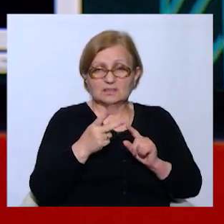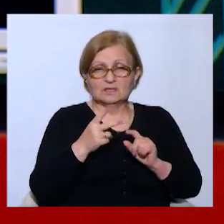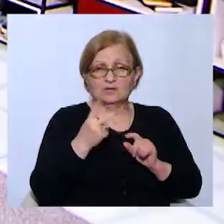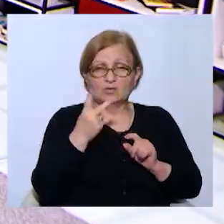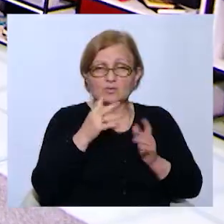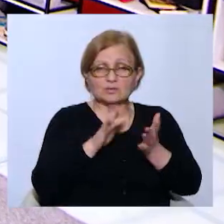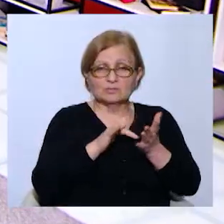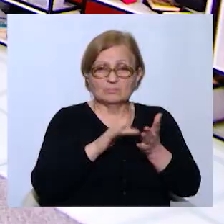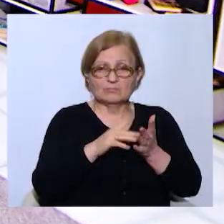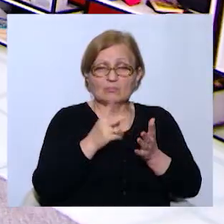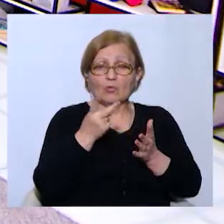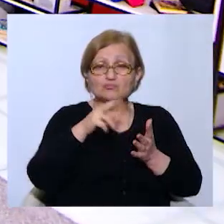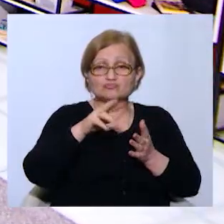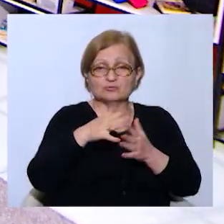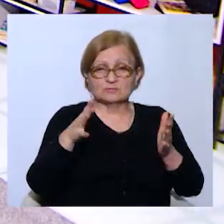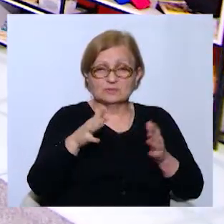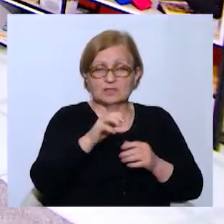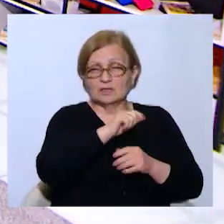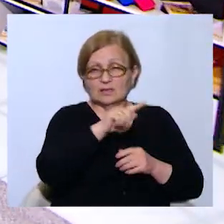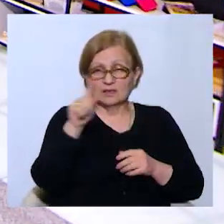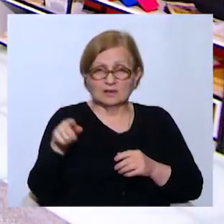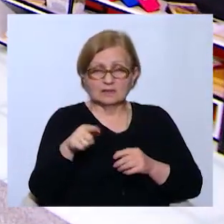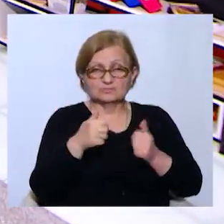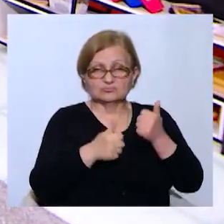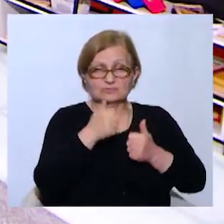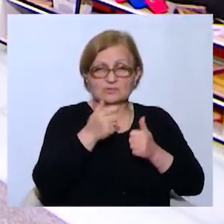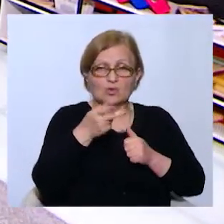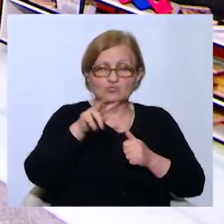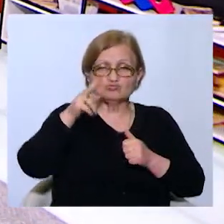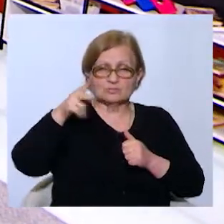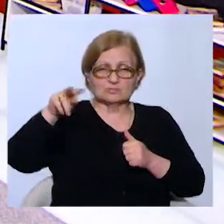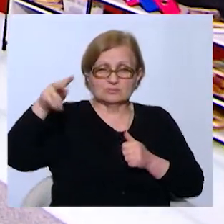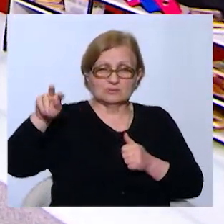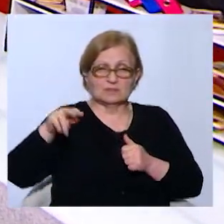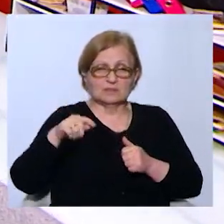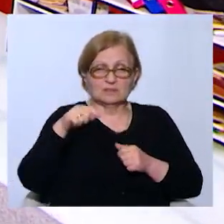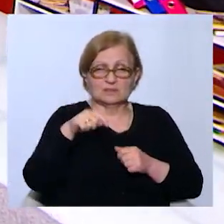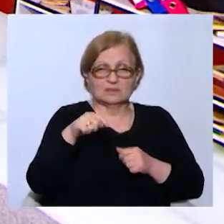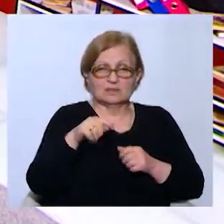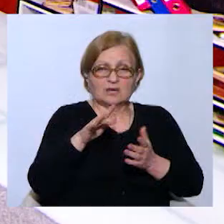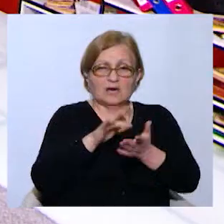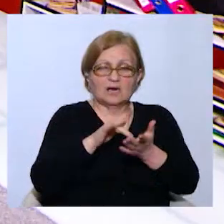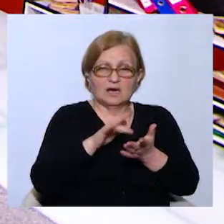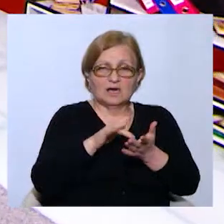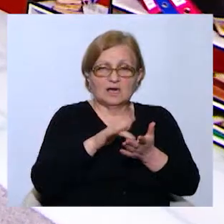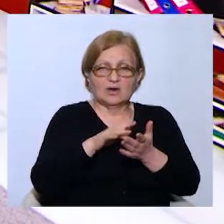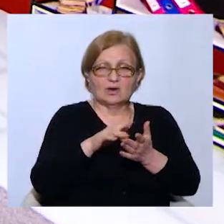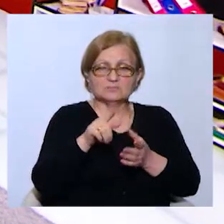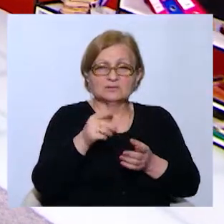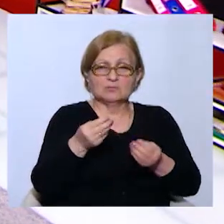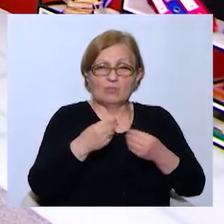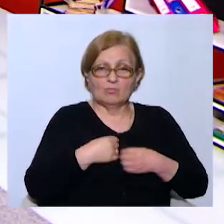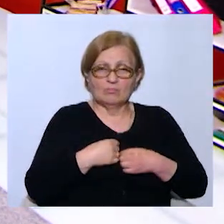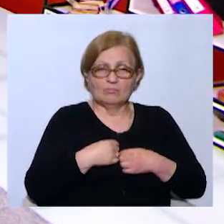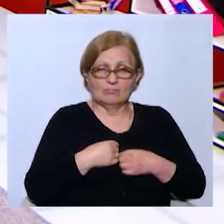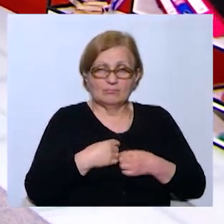დადე 2ჯერ მეტი, ყოველ შემდეგზე წინასთან შედარებით 2ჯერ მეტი და აი ამდენი ბრინჯის მარცვალი გამატანეო. ნუ